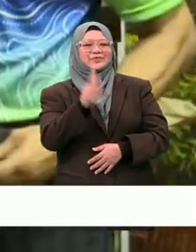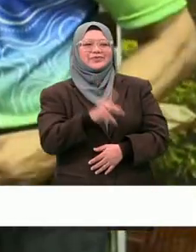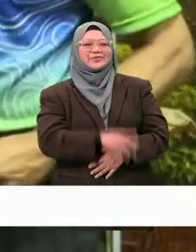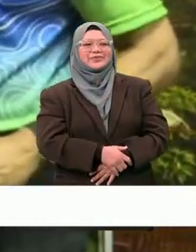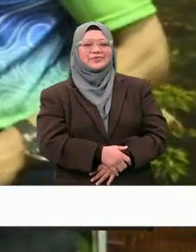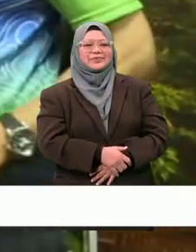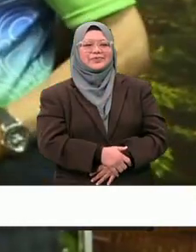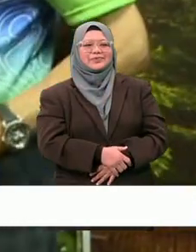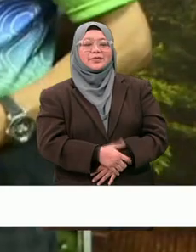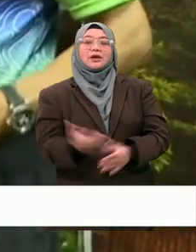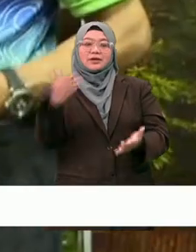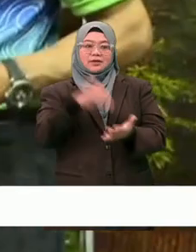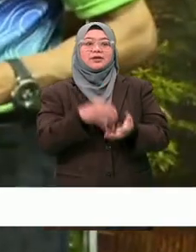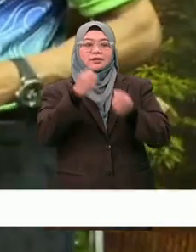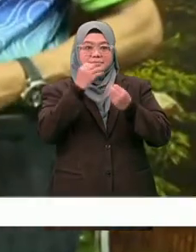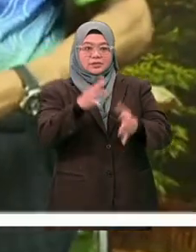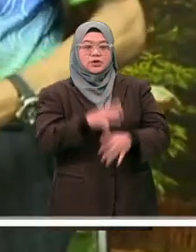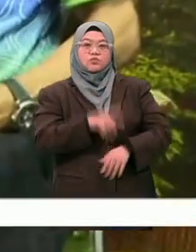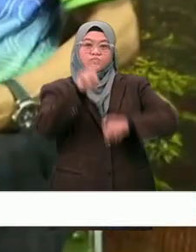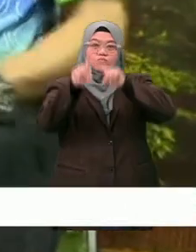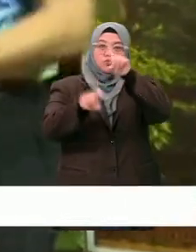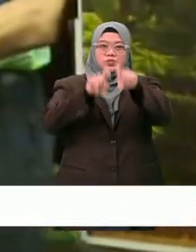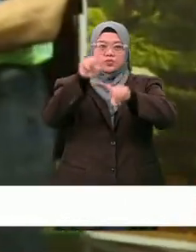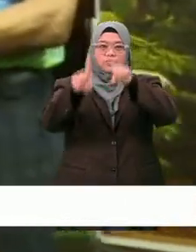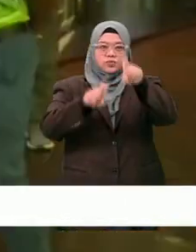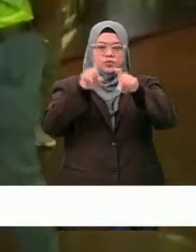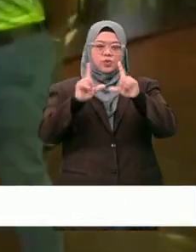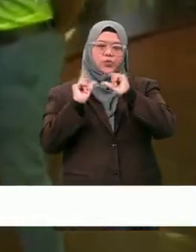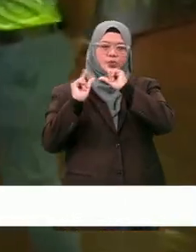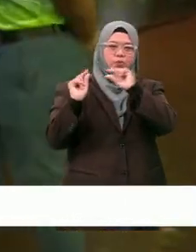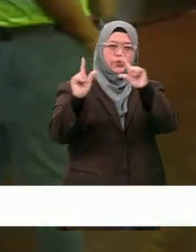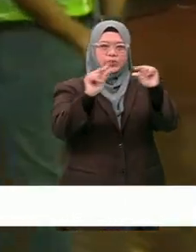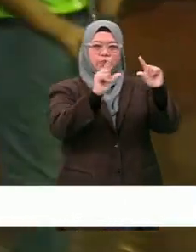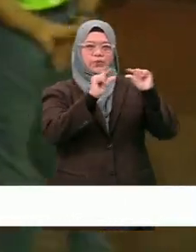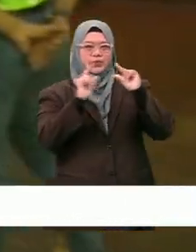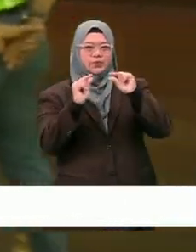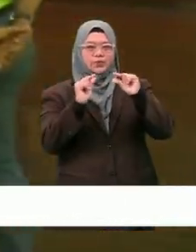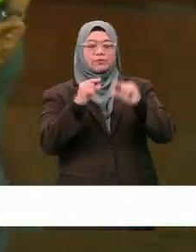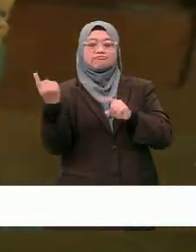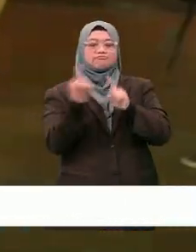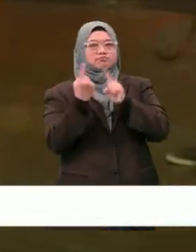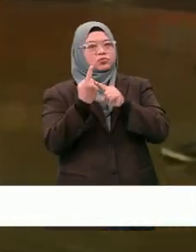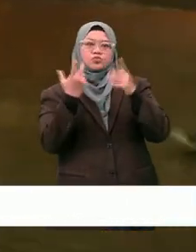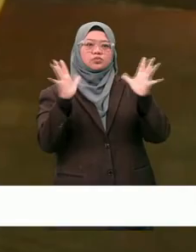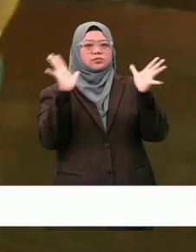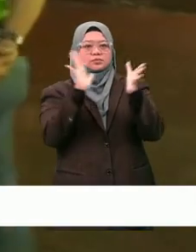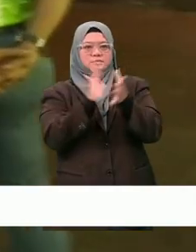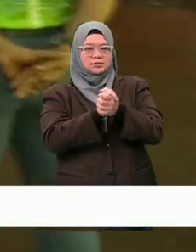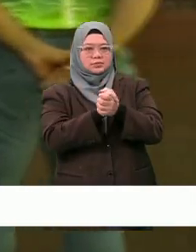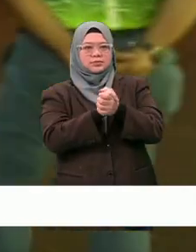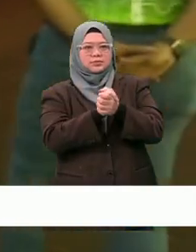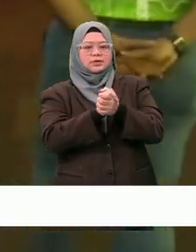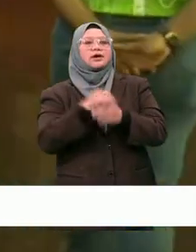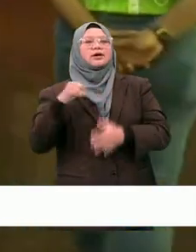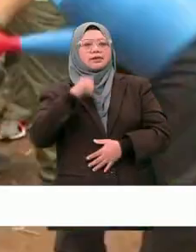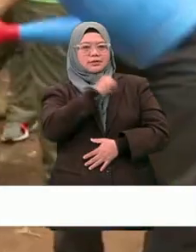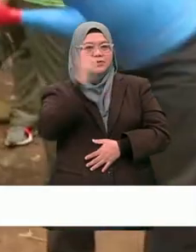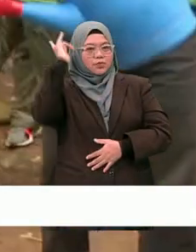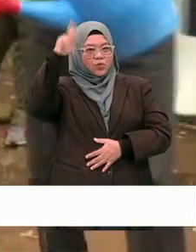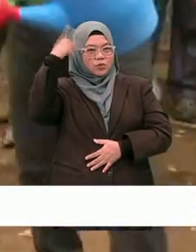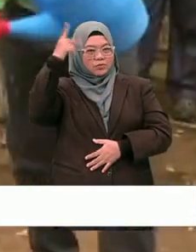berkata demikian ketika ditanya mengenai kabar angin yang mengatakan beliau mengakuini seorang ahli politik